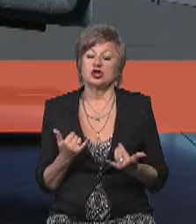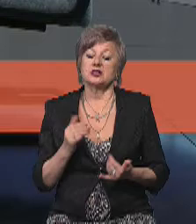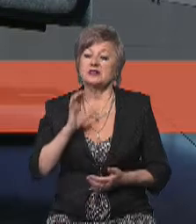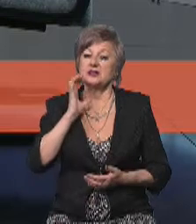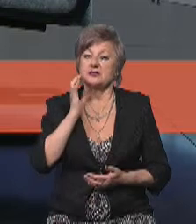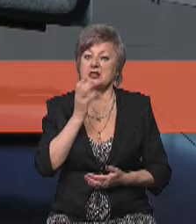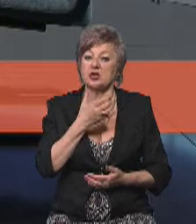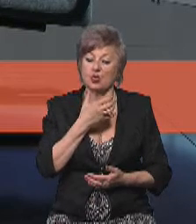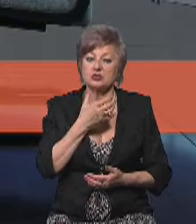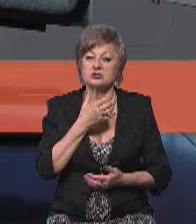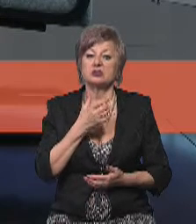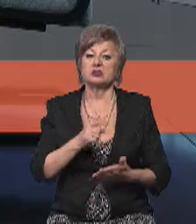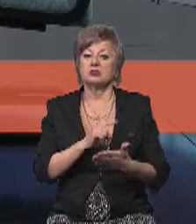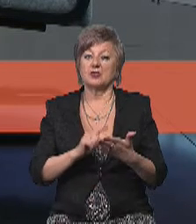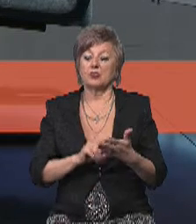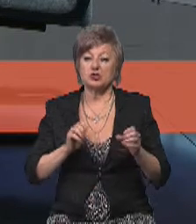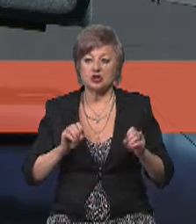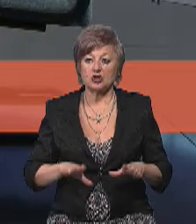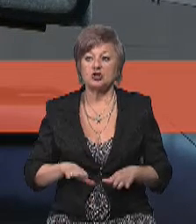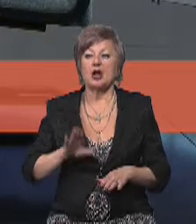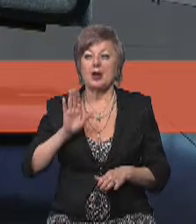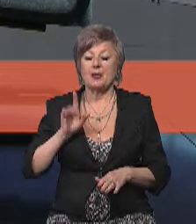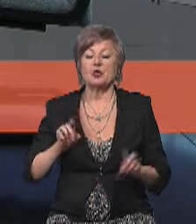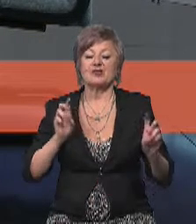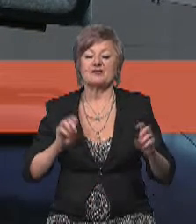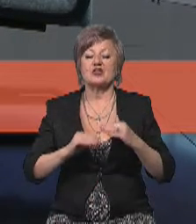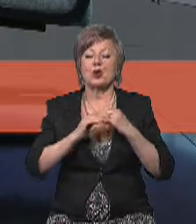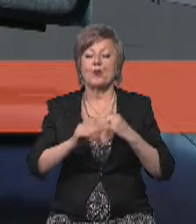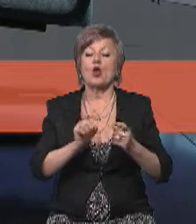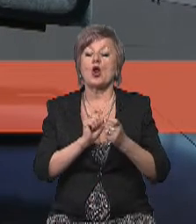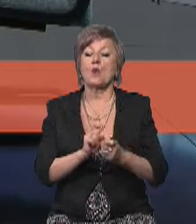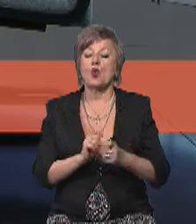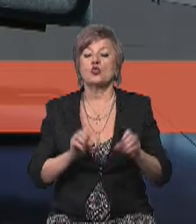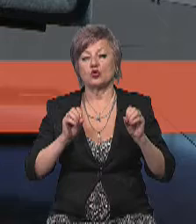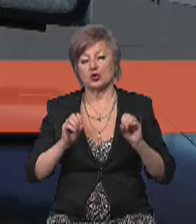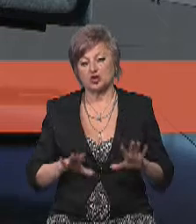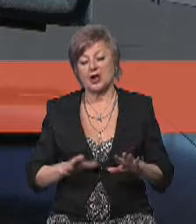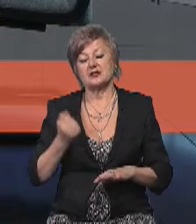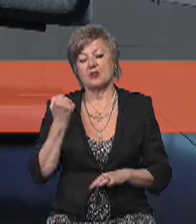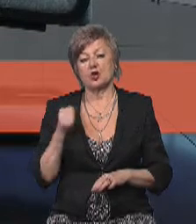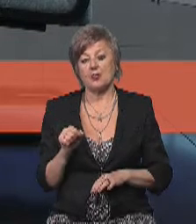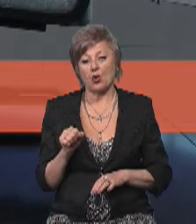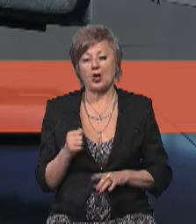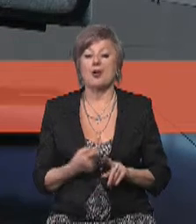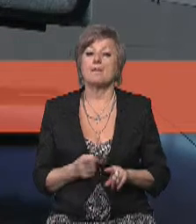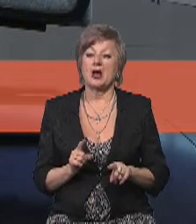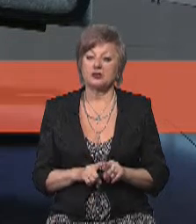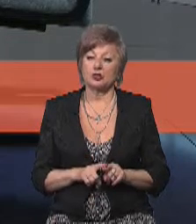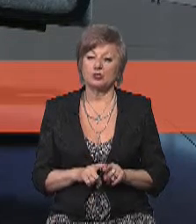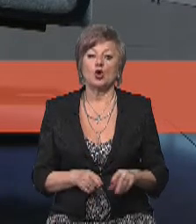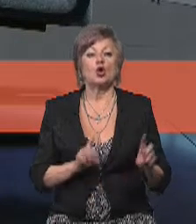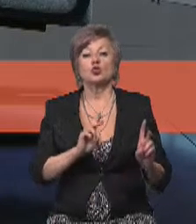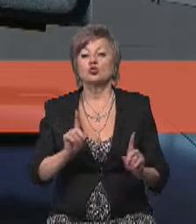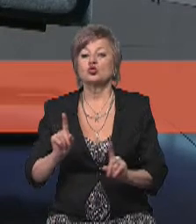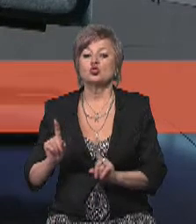серйозні баталії, які потім на полі бою і вирішують перемогу. Тому, хто б